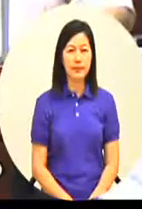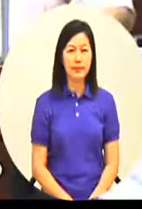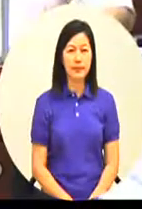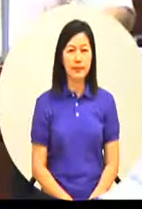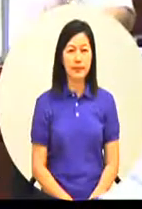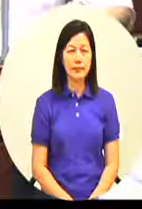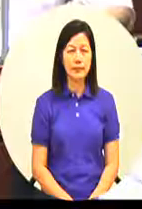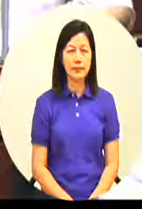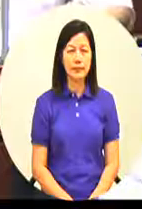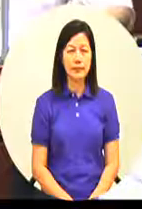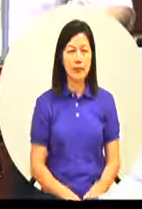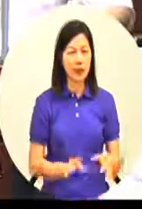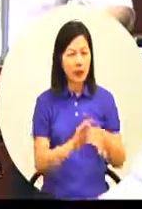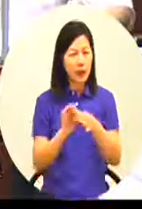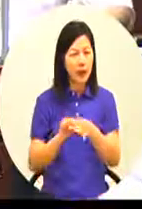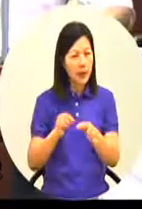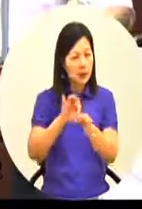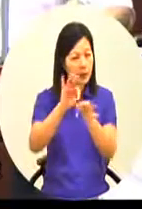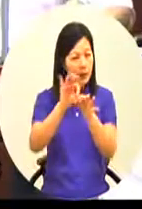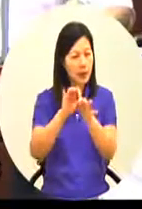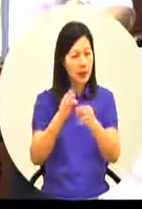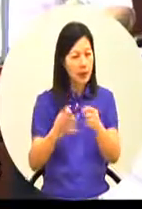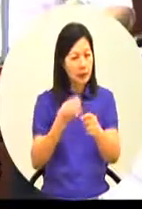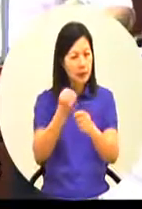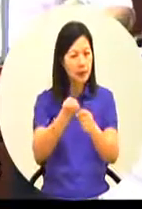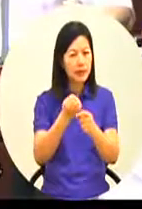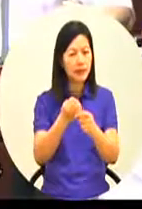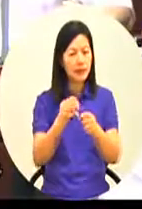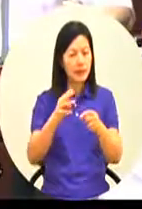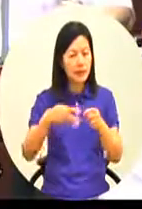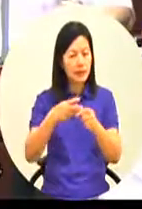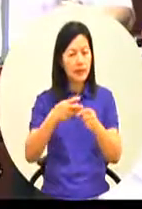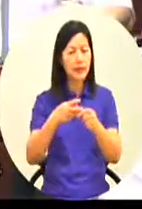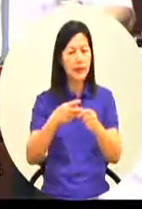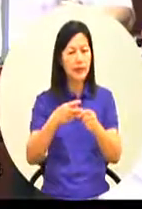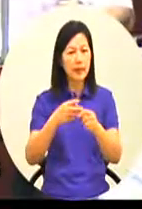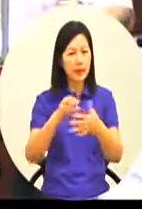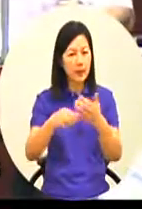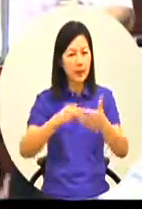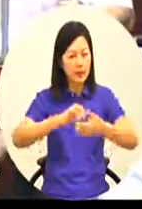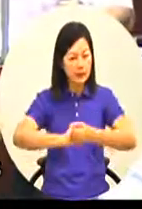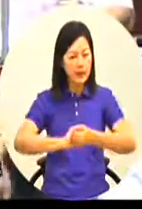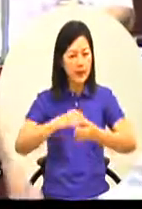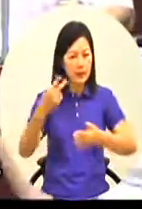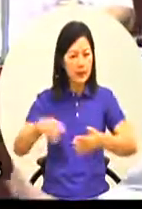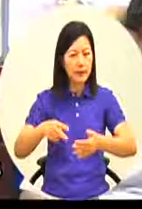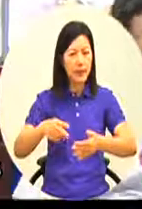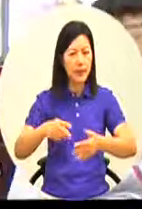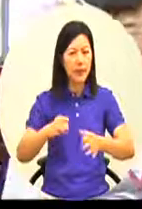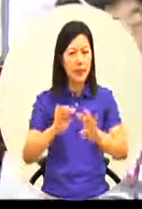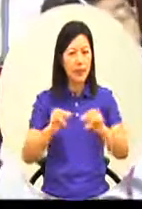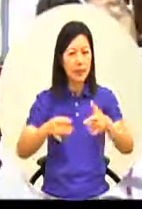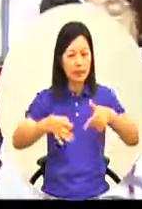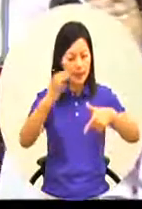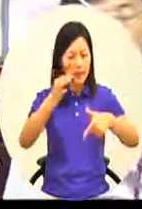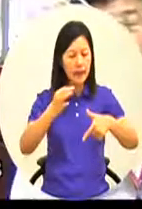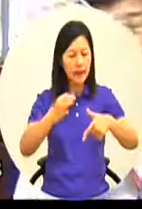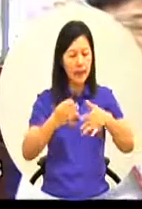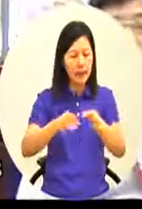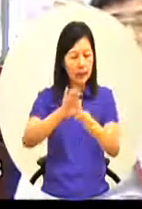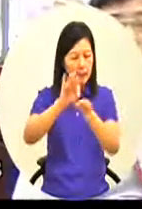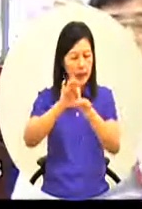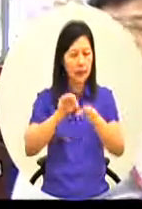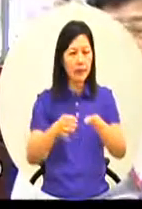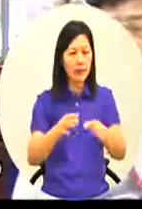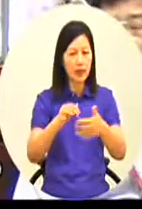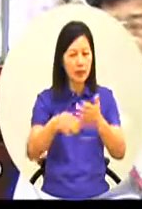调整的这个年期啊，这个是3年规定，重新规定地价一次，这是平均地权条例里面规定